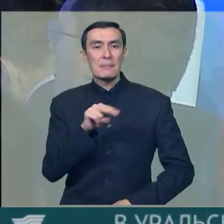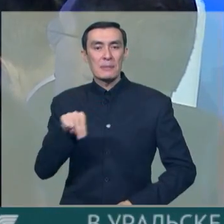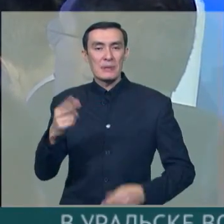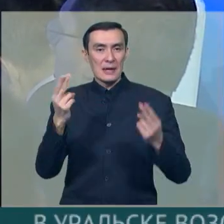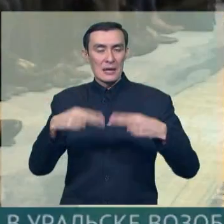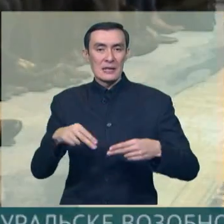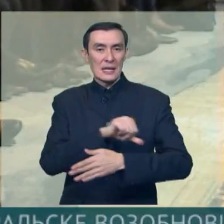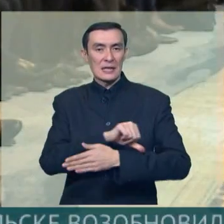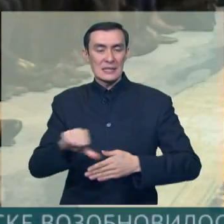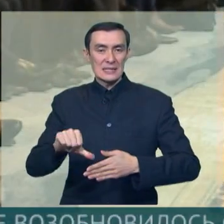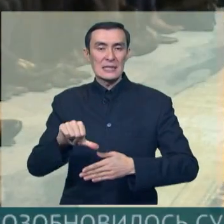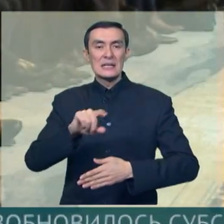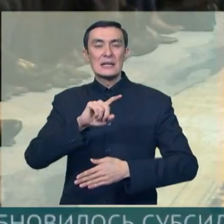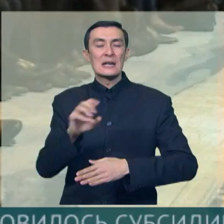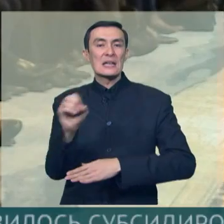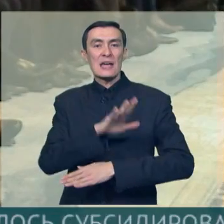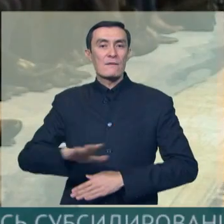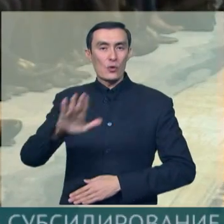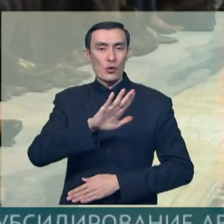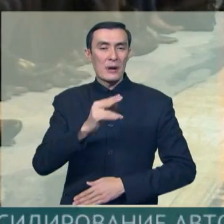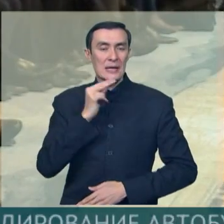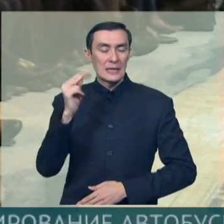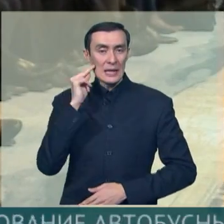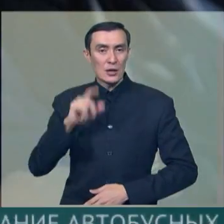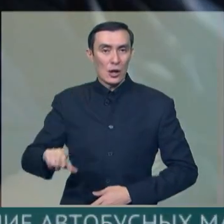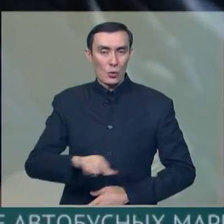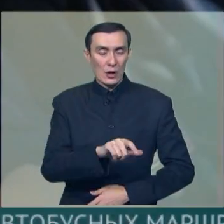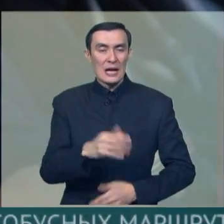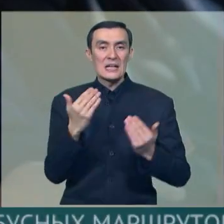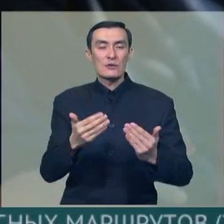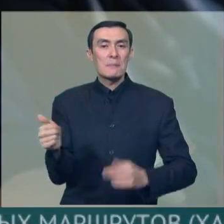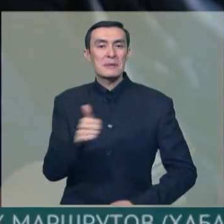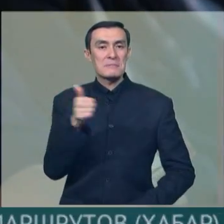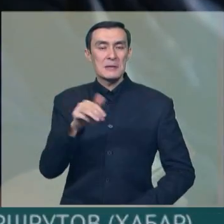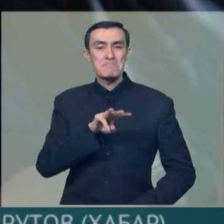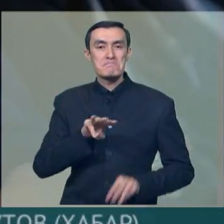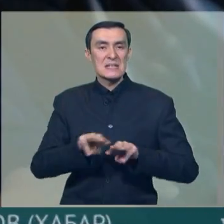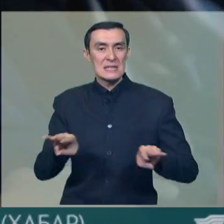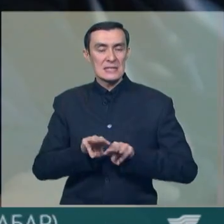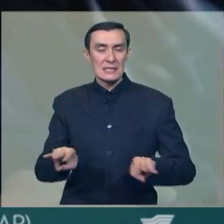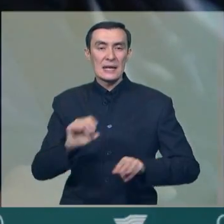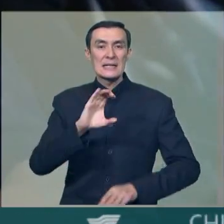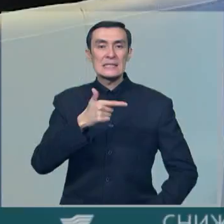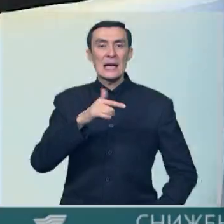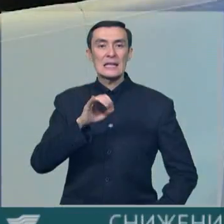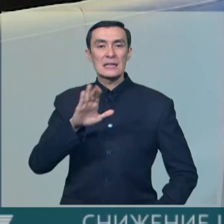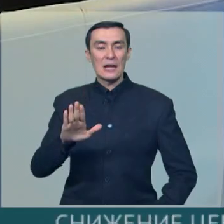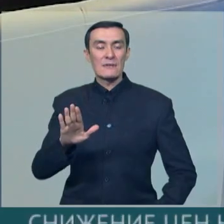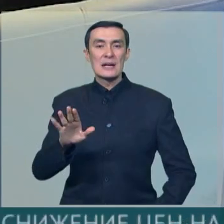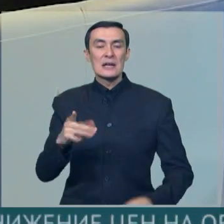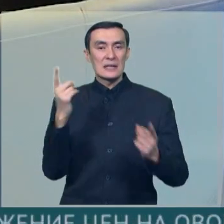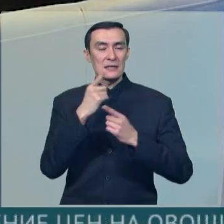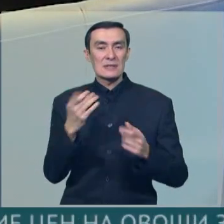участке коридора Западная Европа, Западный Китай. А вообще сегодня премьер-министр Казахстана Бахыджан Сагентаев назвал